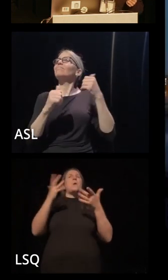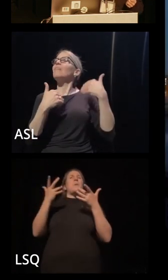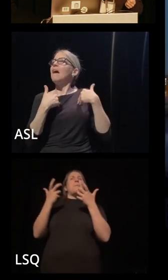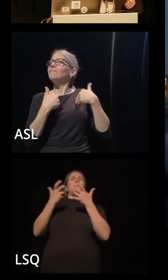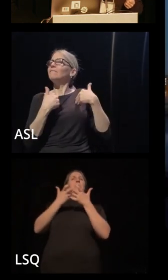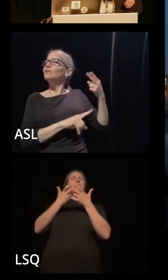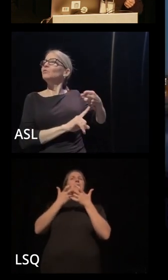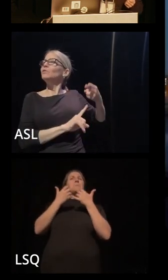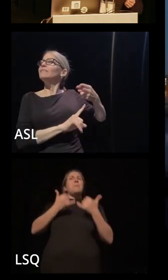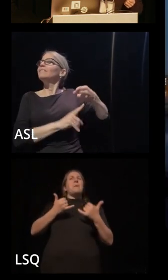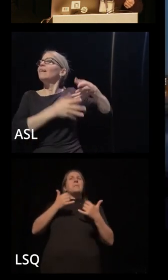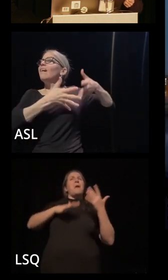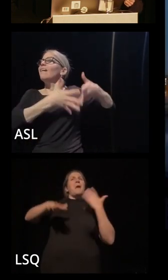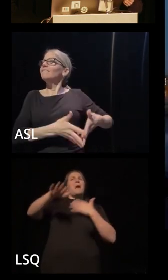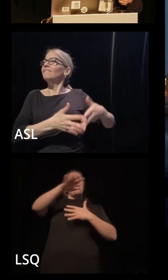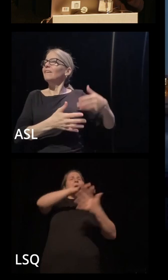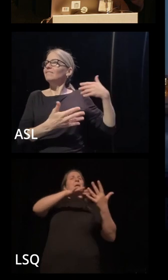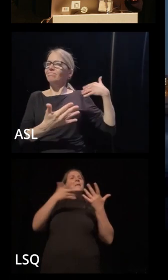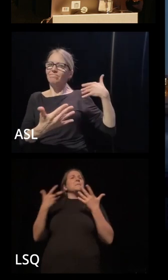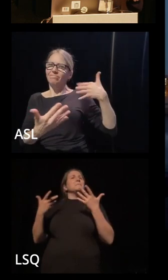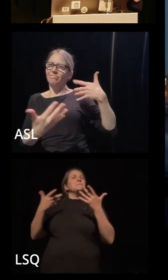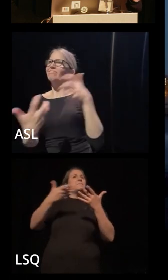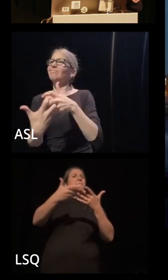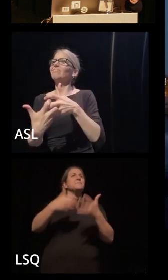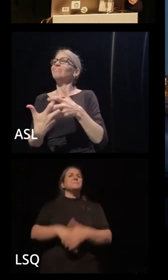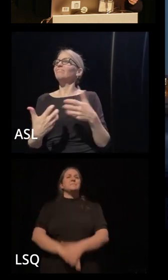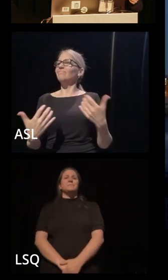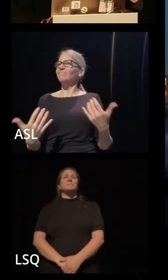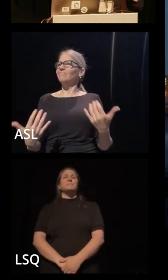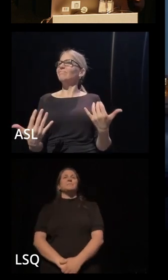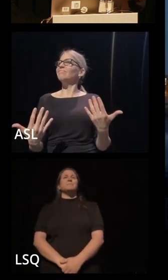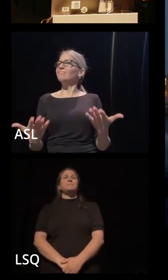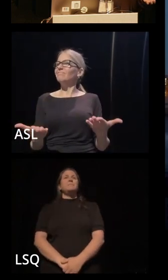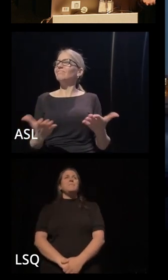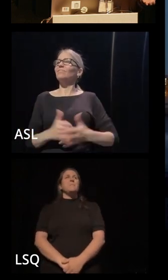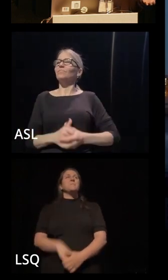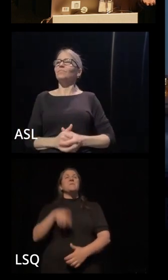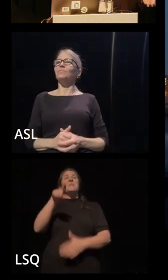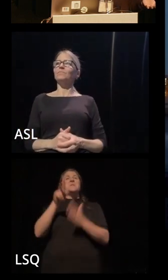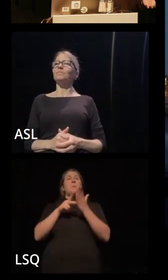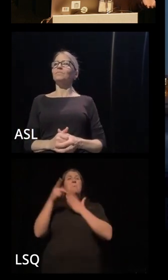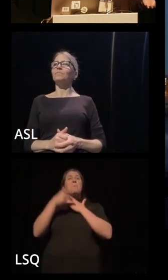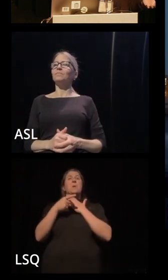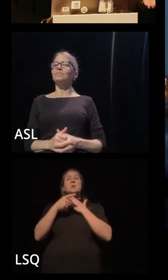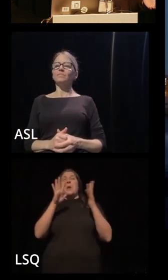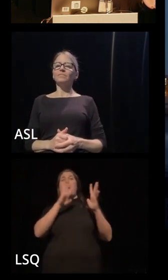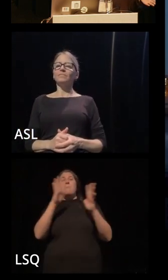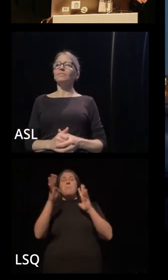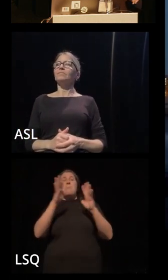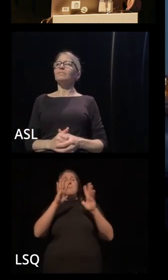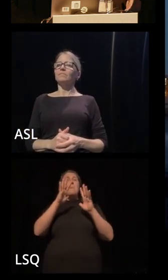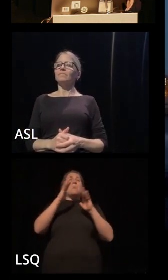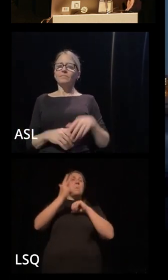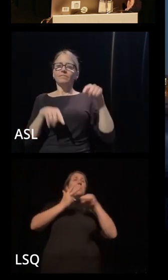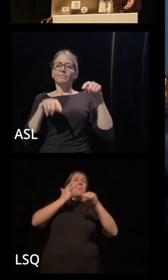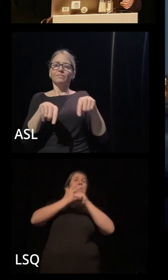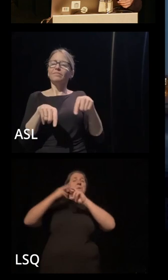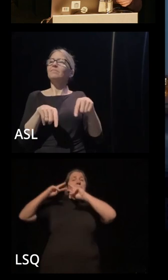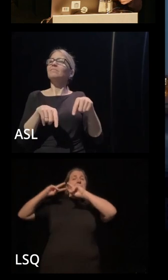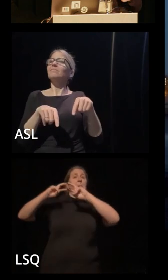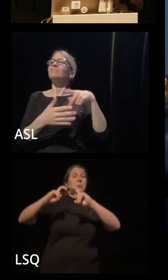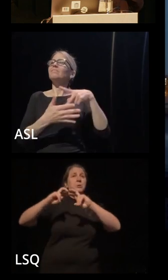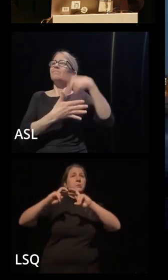avec notre société d'aujourd'hui. Donc, c'était un projet qui m'avait pris près de 3 années de recherche et en